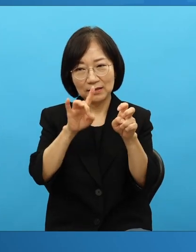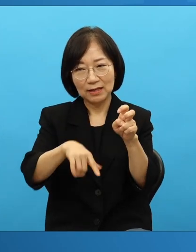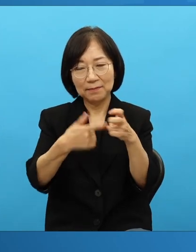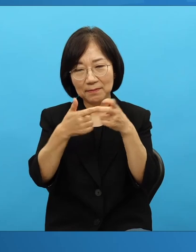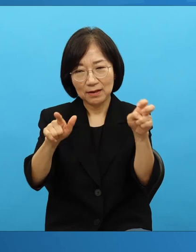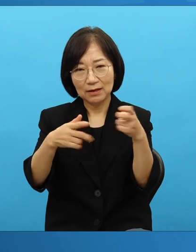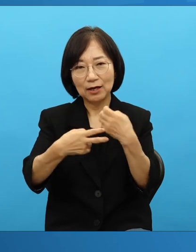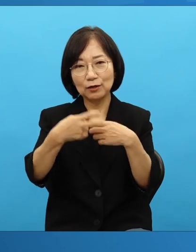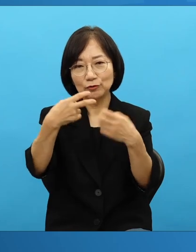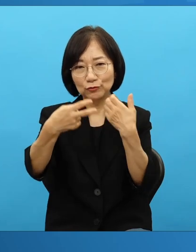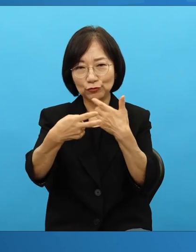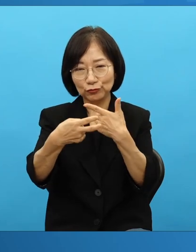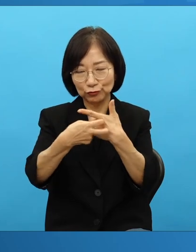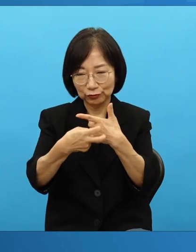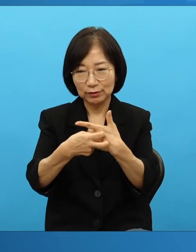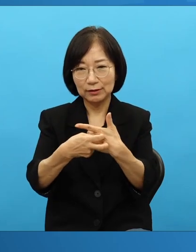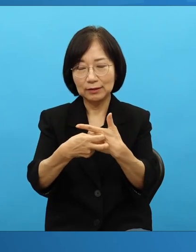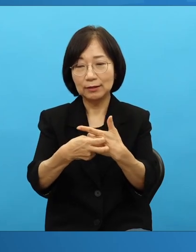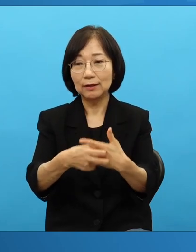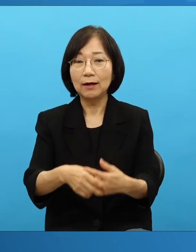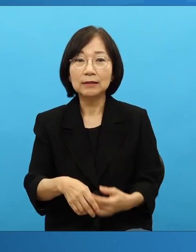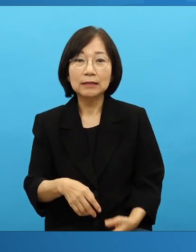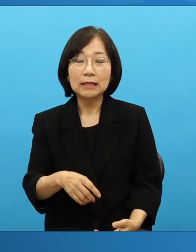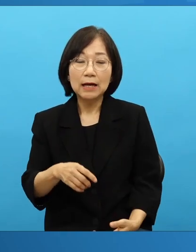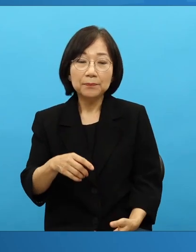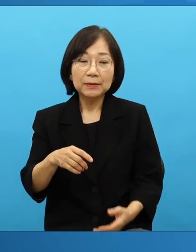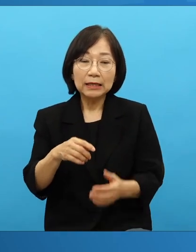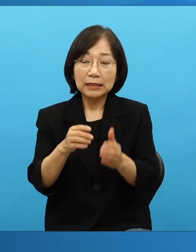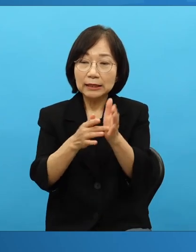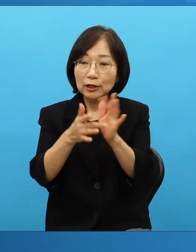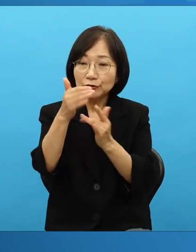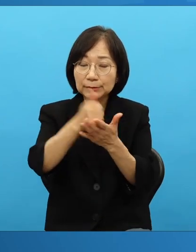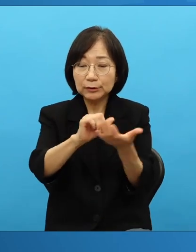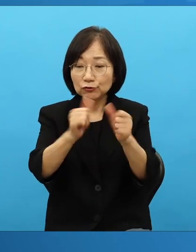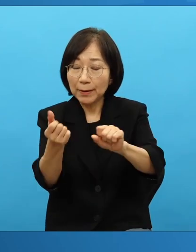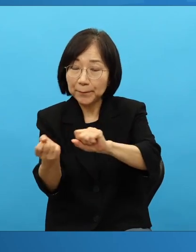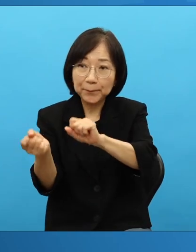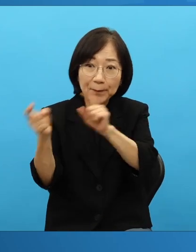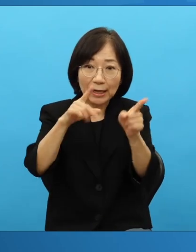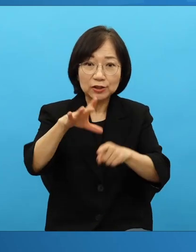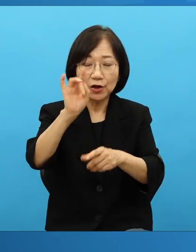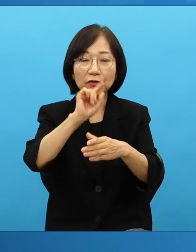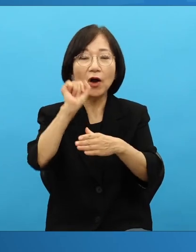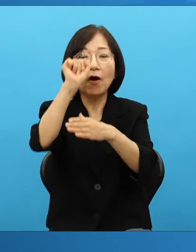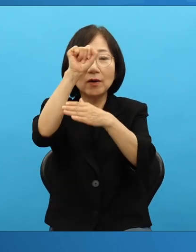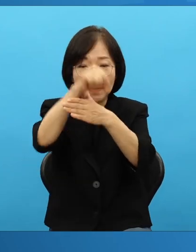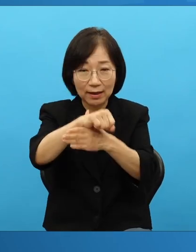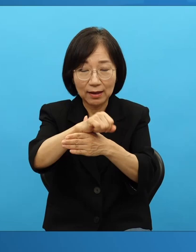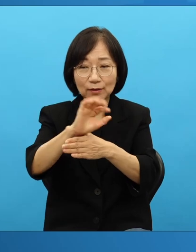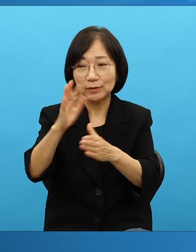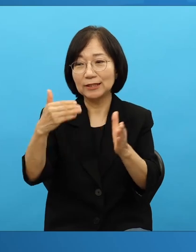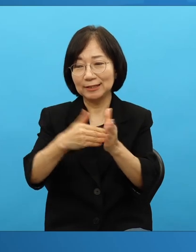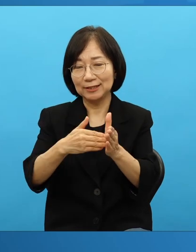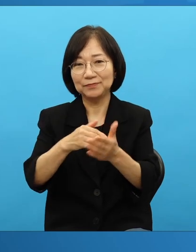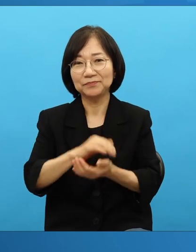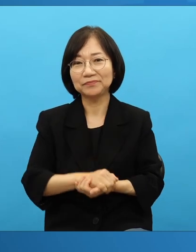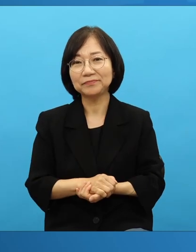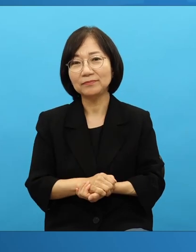요한복음. 그가 지금 부활하셔서 첫 열매로 썼는데 그 이름으로 세상 살